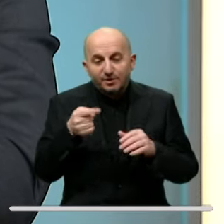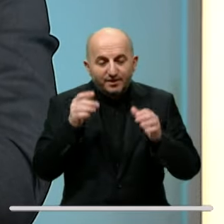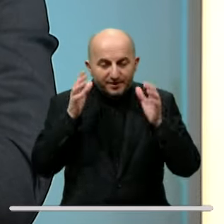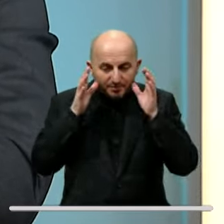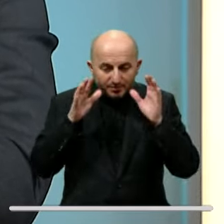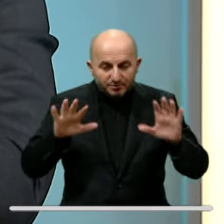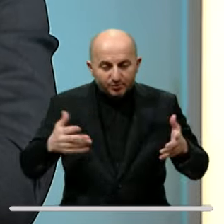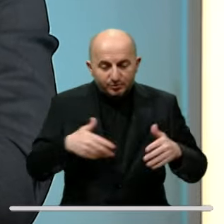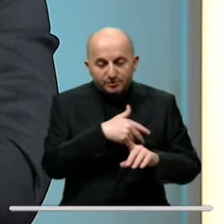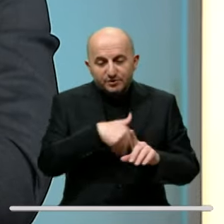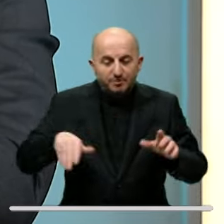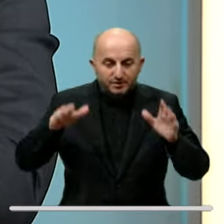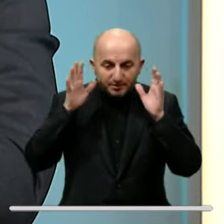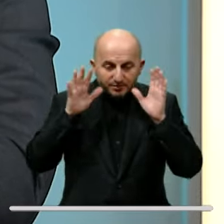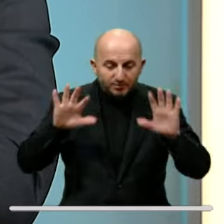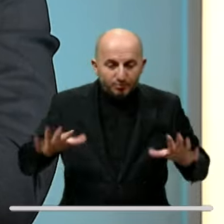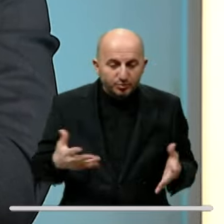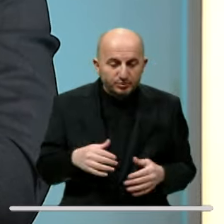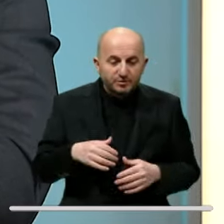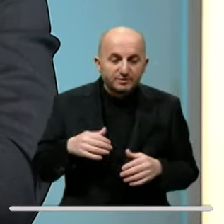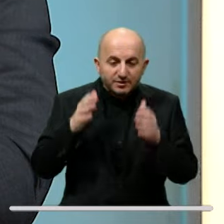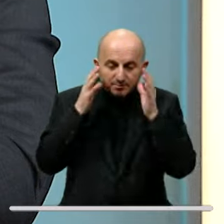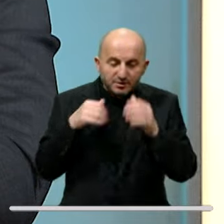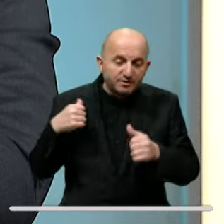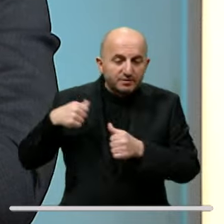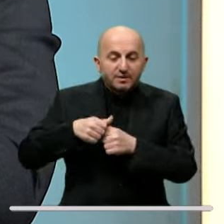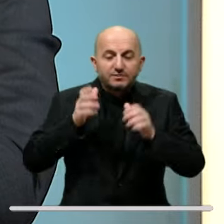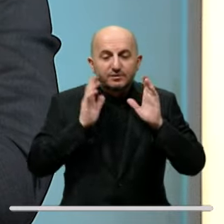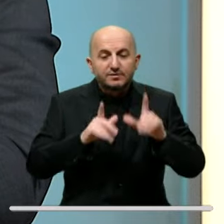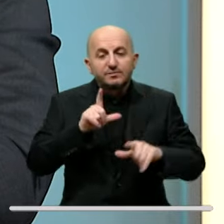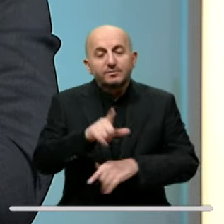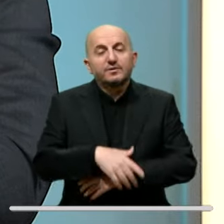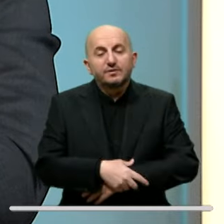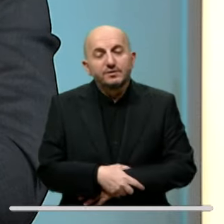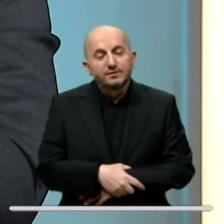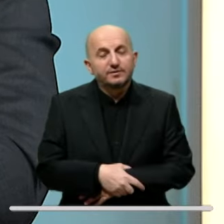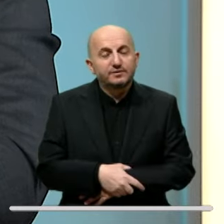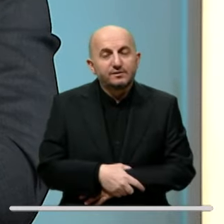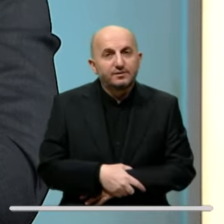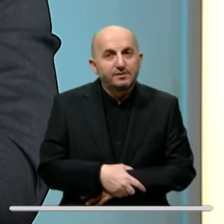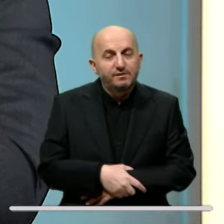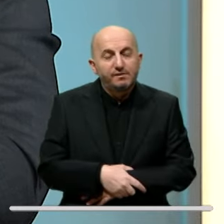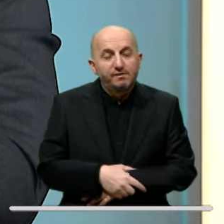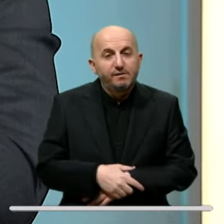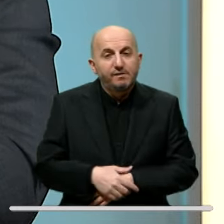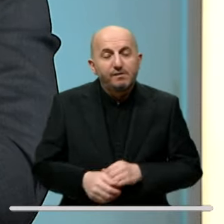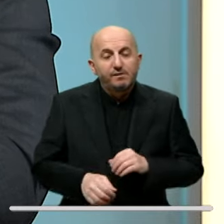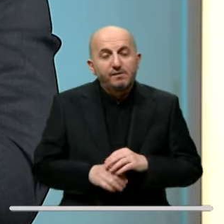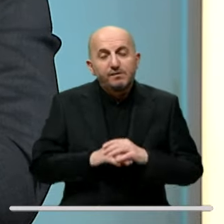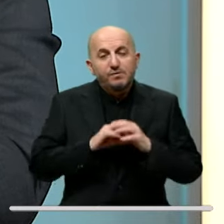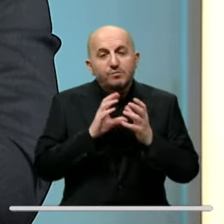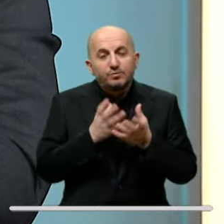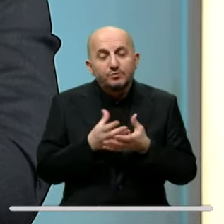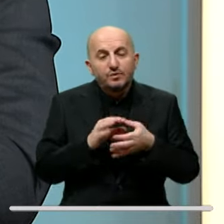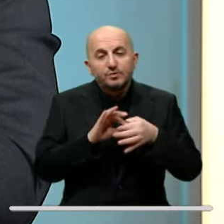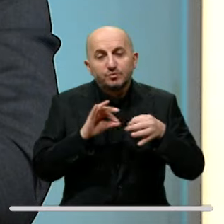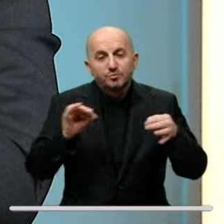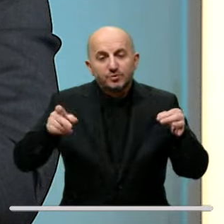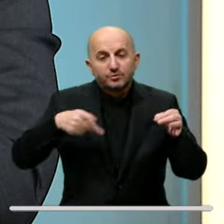de burada namazı bozuldu. Bu namazı çünkü iade edecekler. Tabii ki bu namazı iade etmeleri gerekir. Dünya kelamı konuştuğu